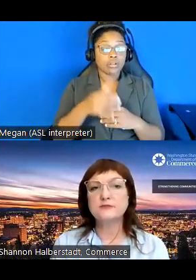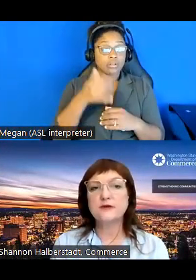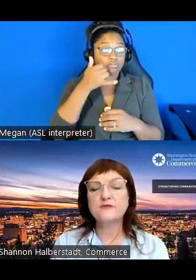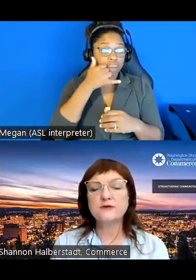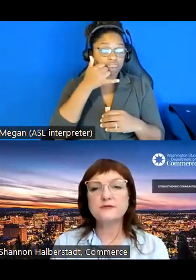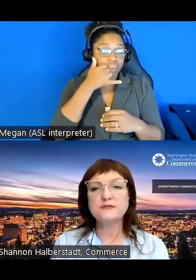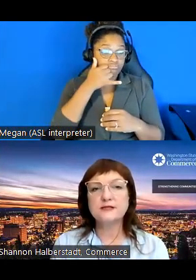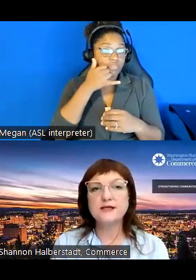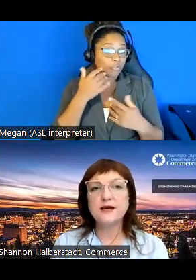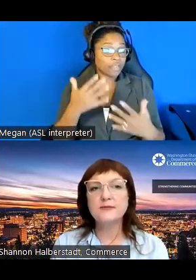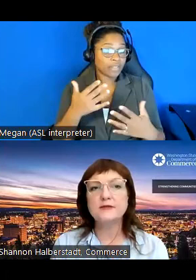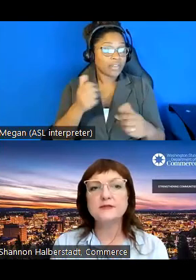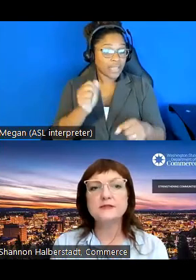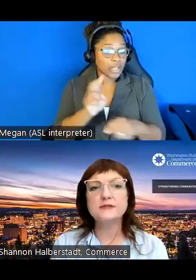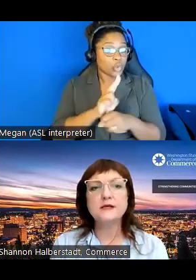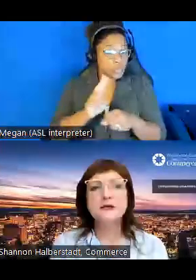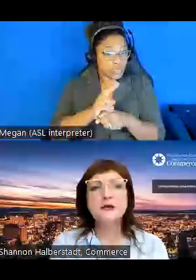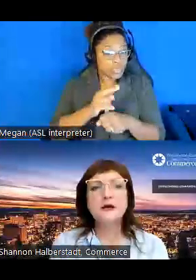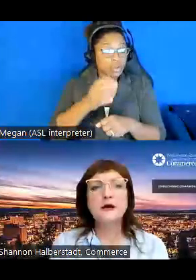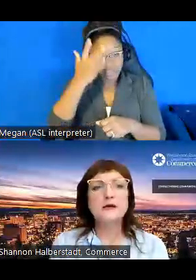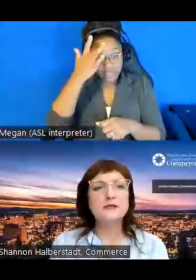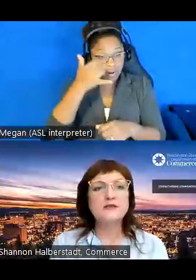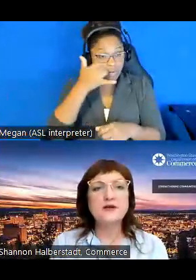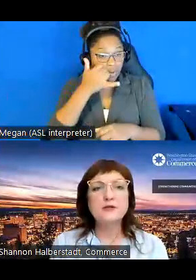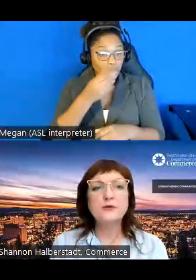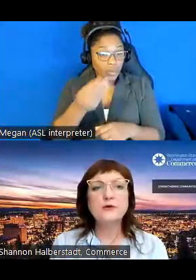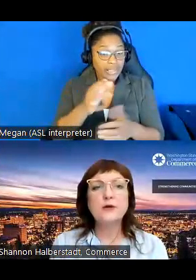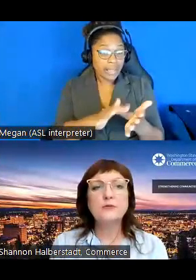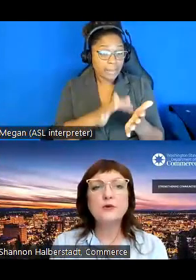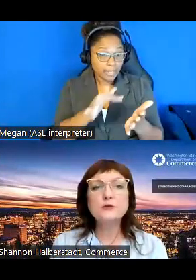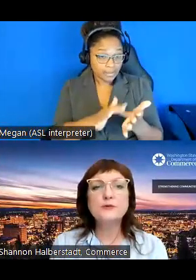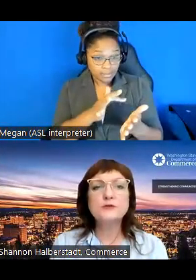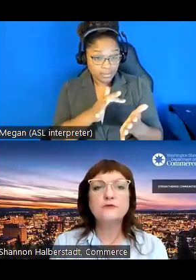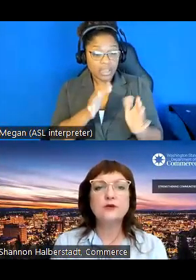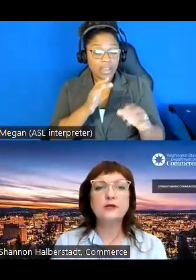문서화된 신청서를 제출해서는 안 된단 말이죠.